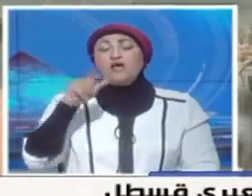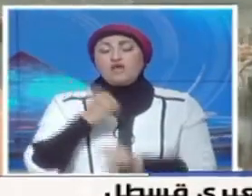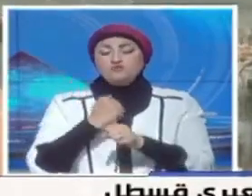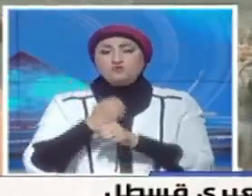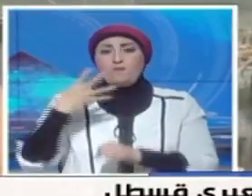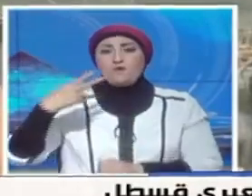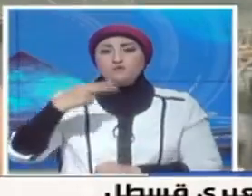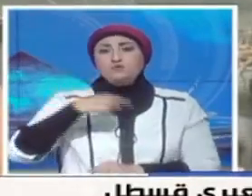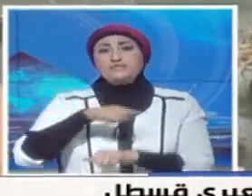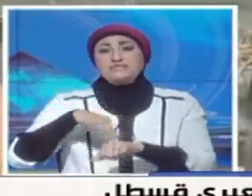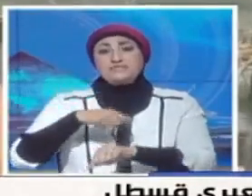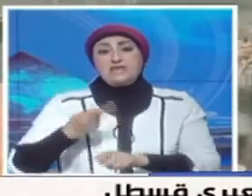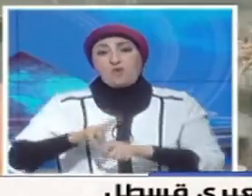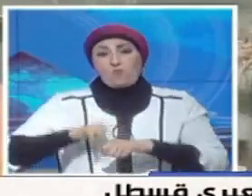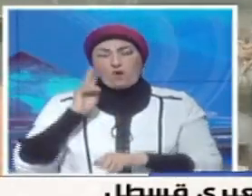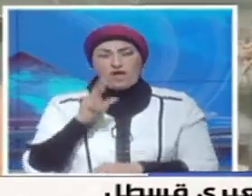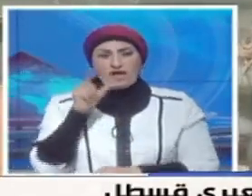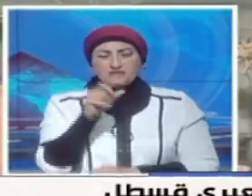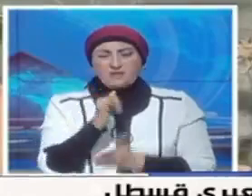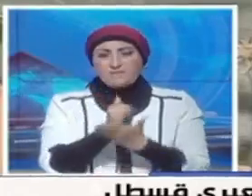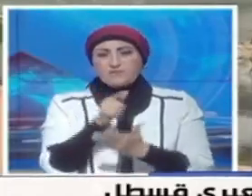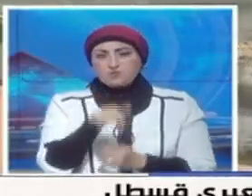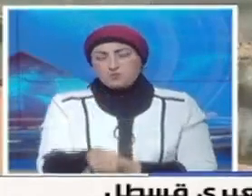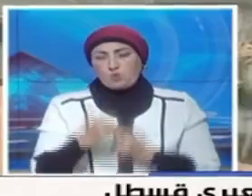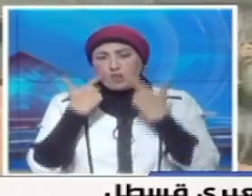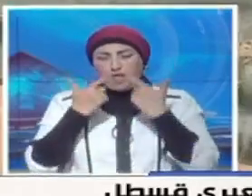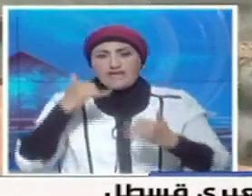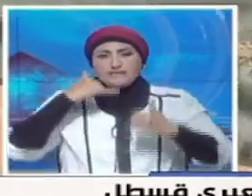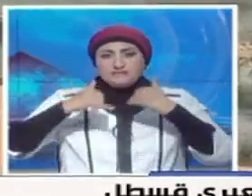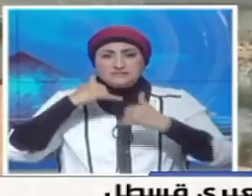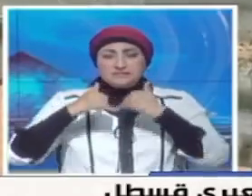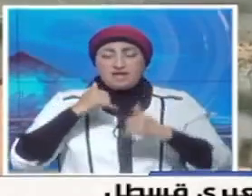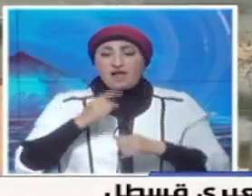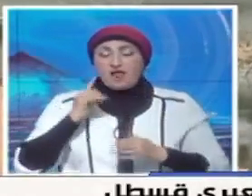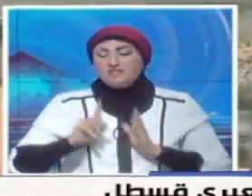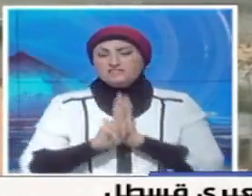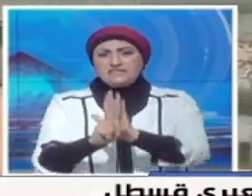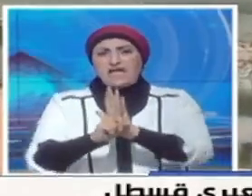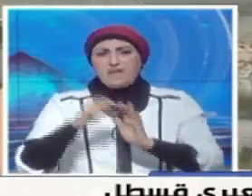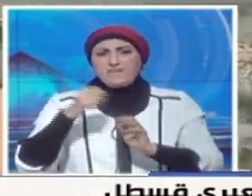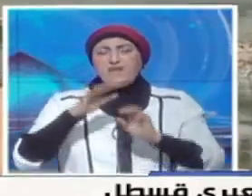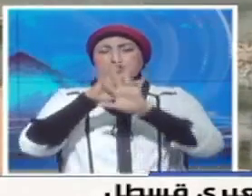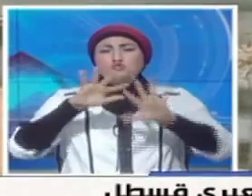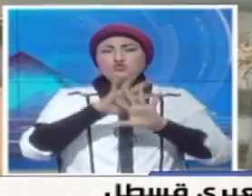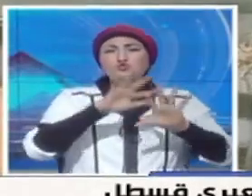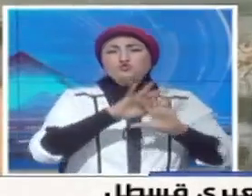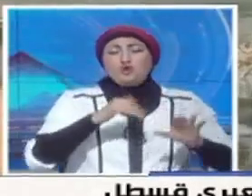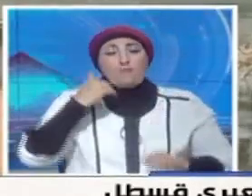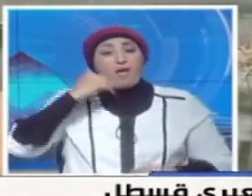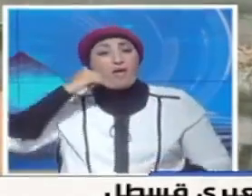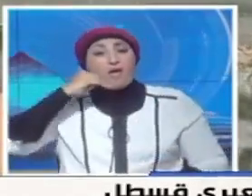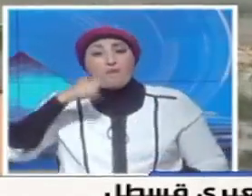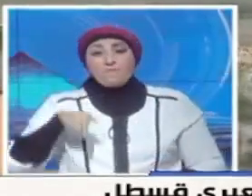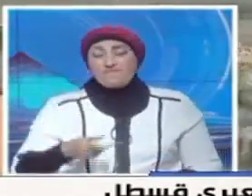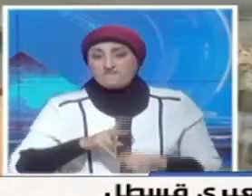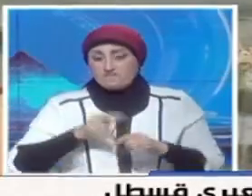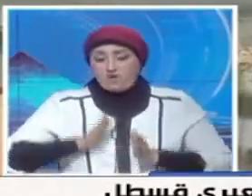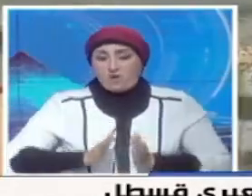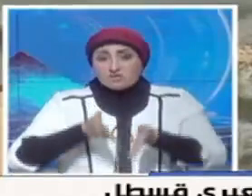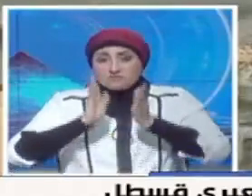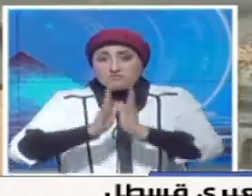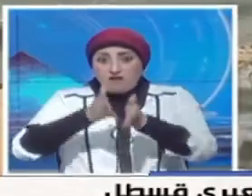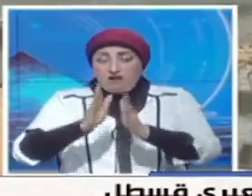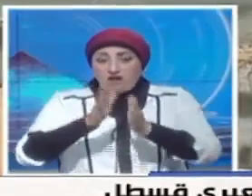24 ساعة، بالإضافة لقيام الجهاز القومي لتنظيم الاتصالات بدعم وتقوية شبكات الهاتف المحمول على هذا الطريق أو